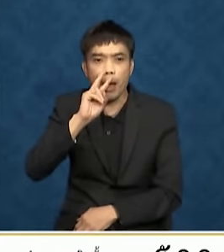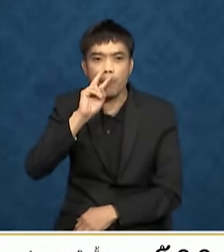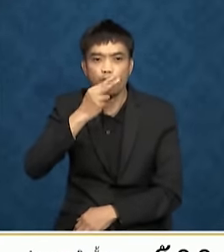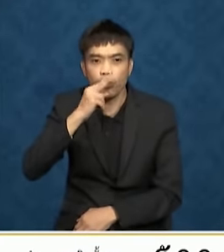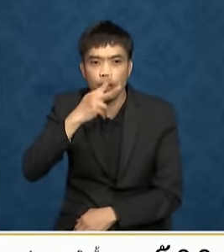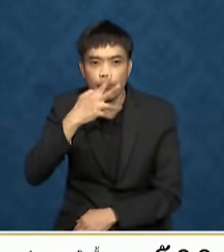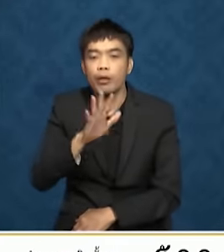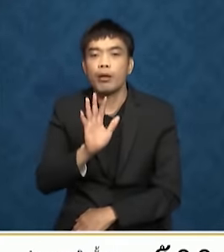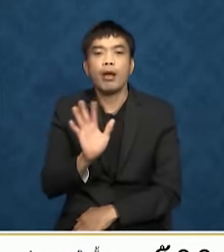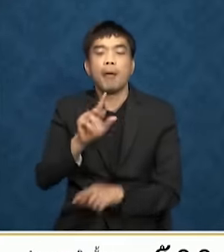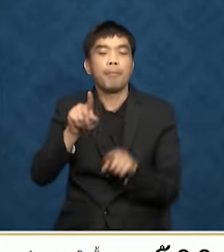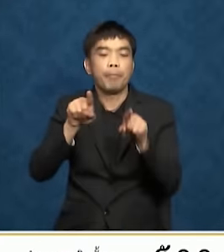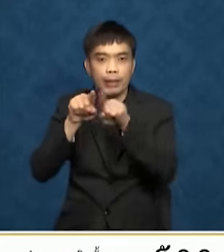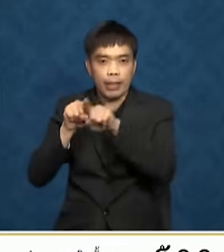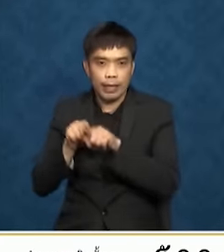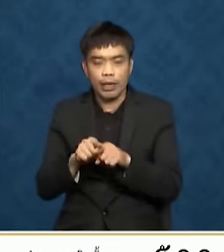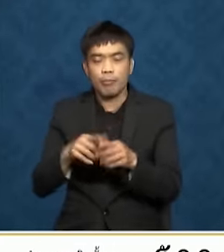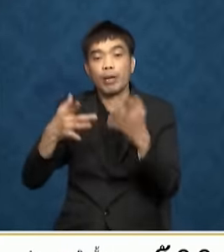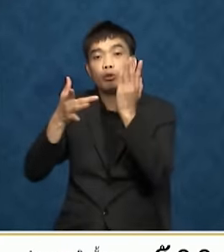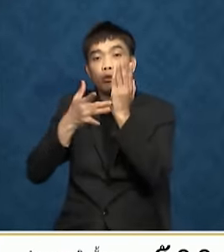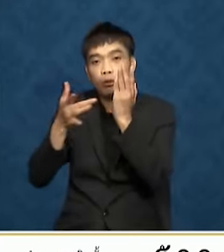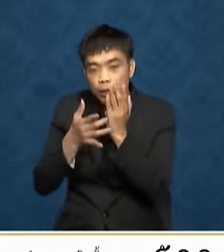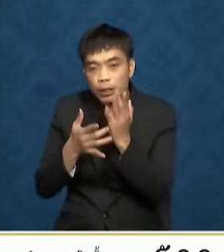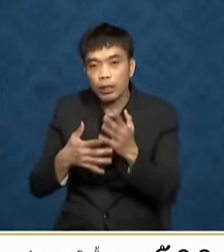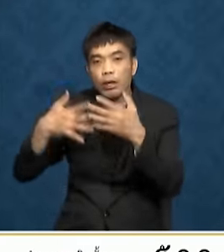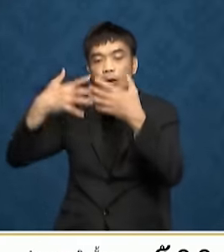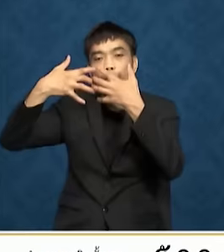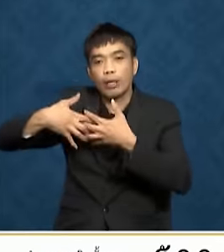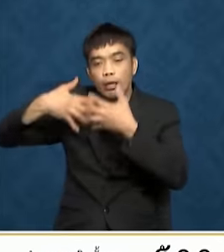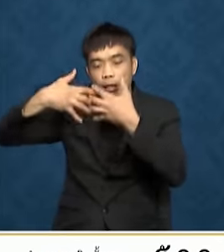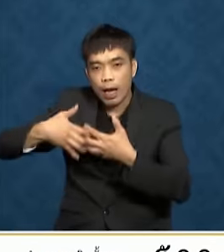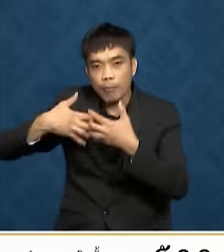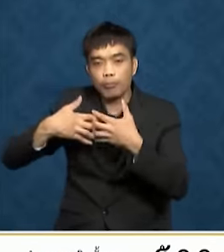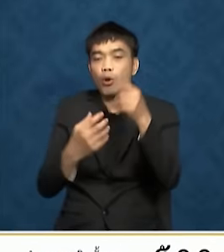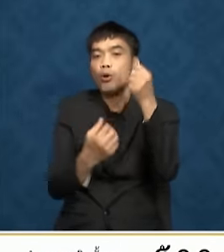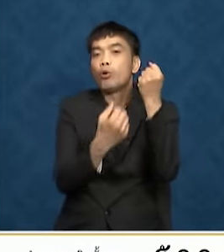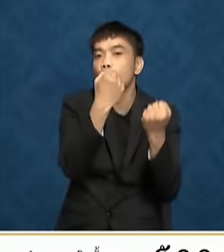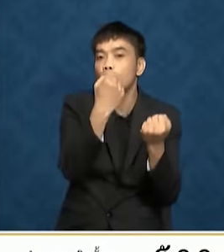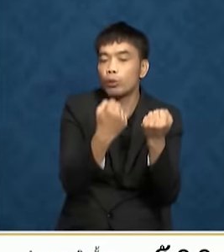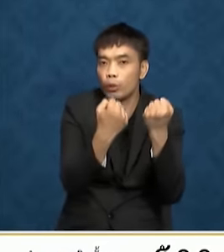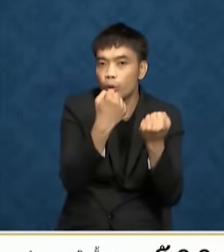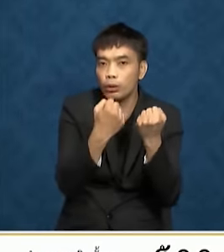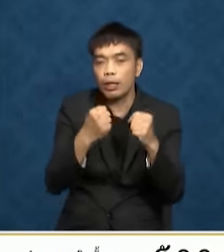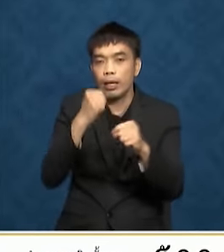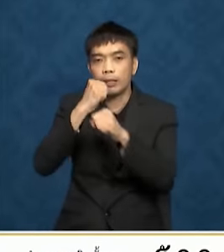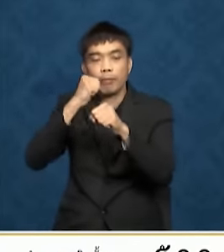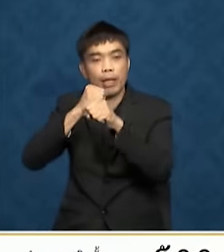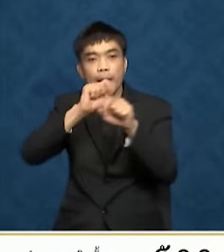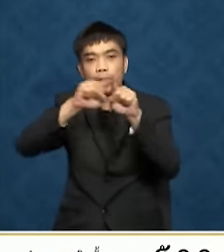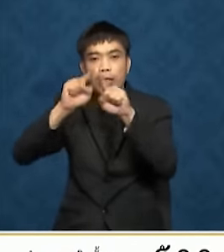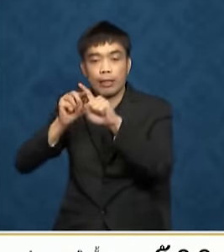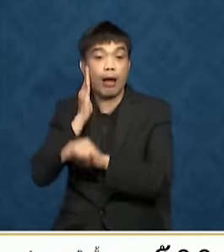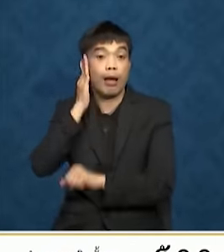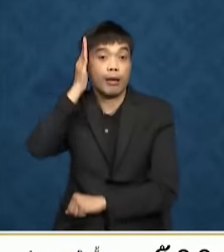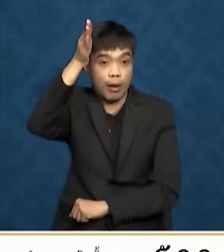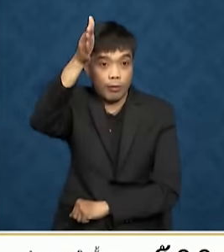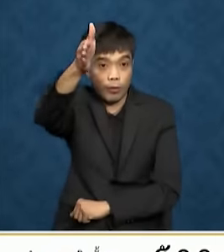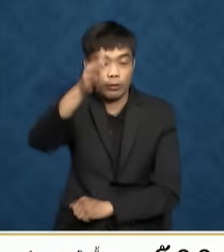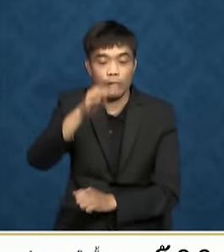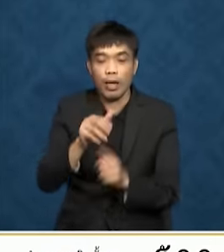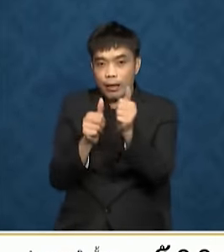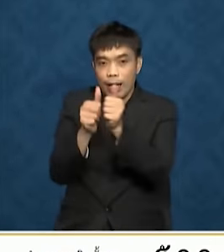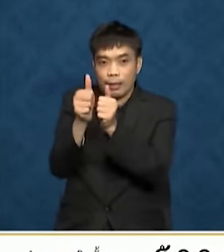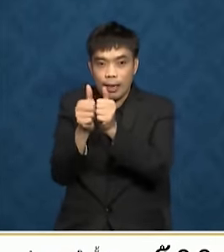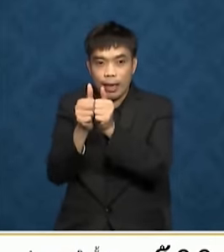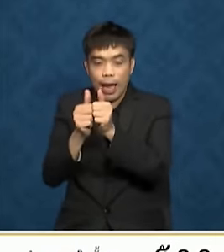คือเป็นเรื่องเกี่ยวกับอิเล็กทรอนิส์เรื่องเกี่ยวกับอุตสาหกรรมยานยนต์เกี่ยวกับการสร้างอุตสาหกรรมในอนาคตการแข่งขันและ